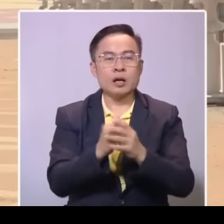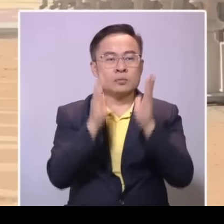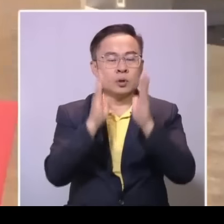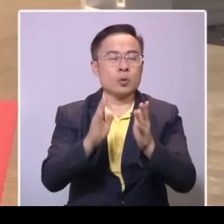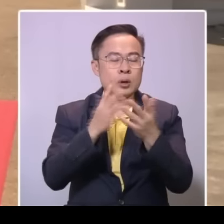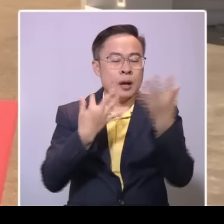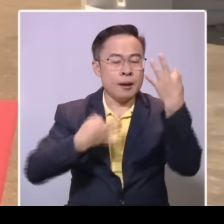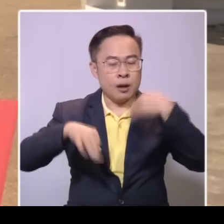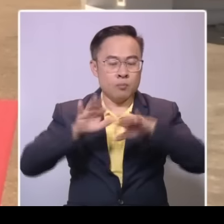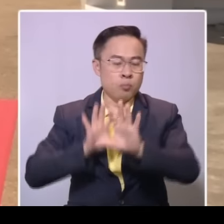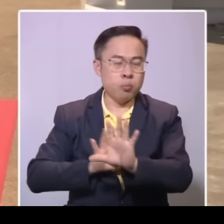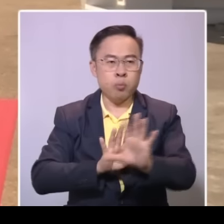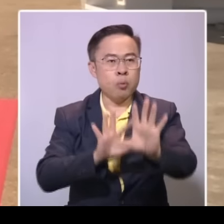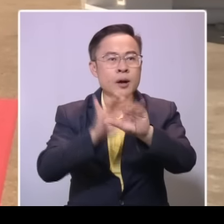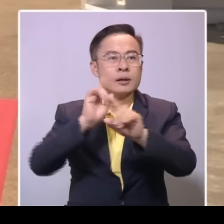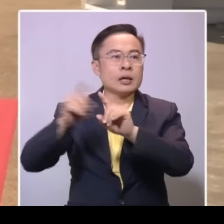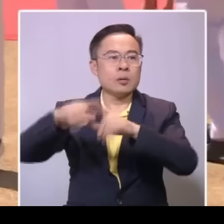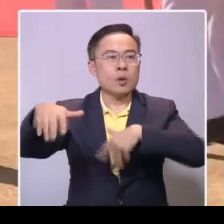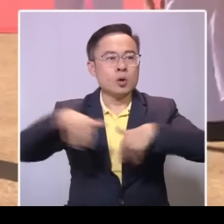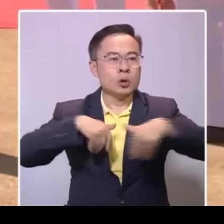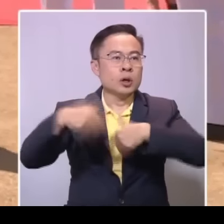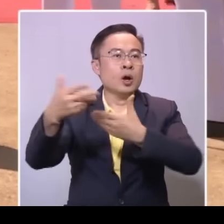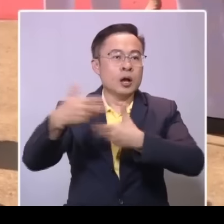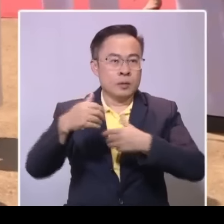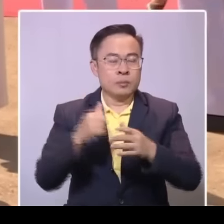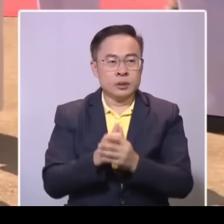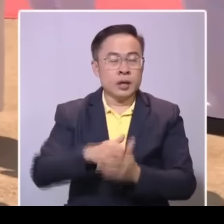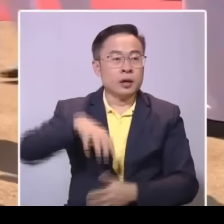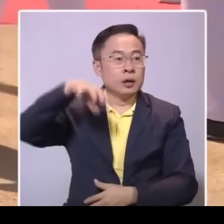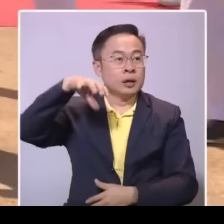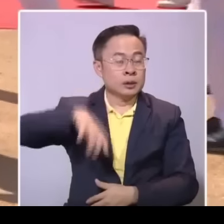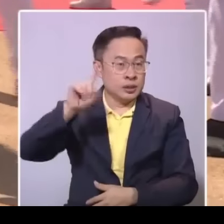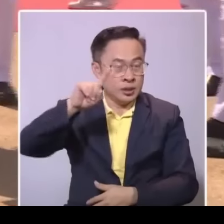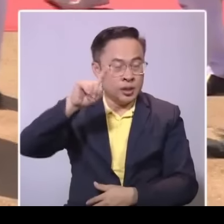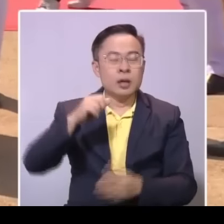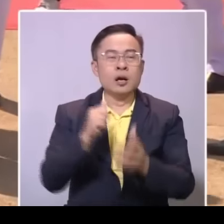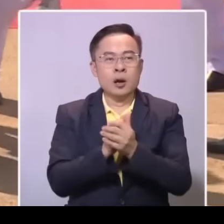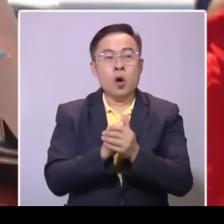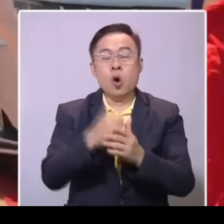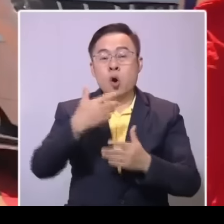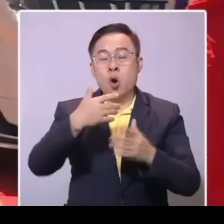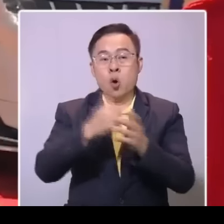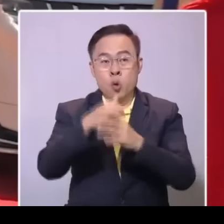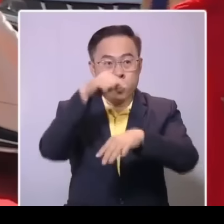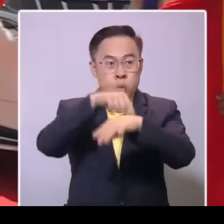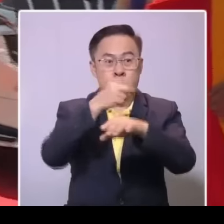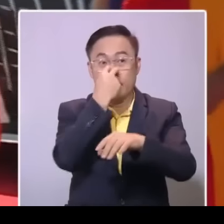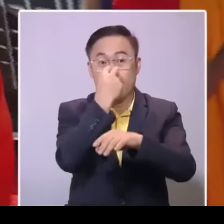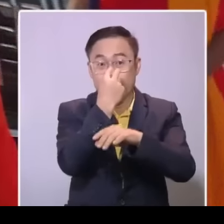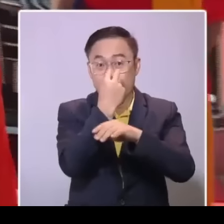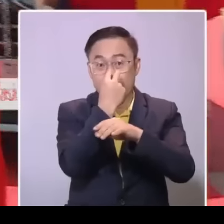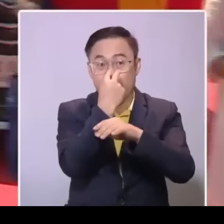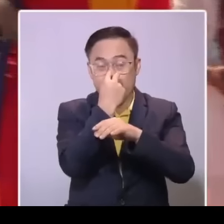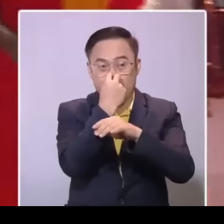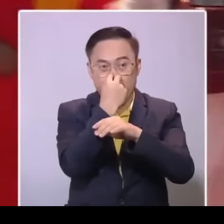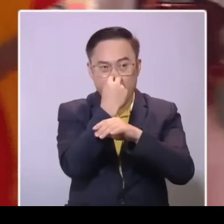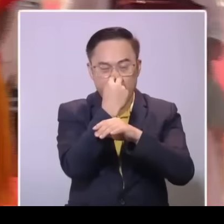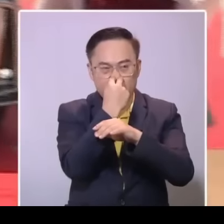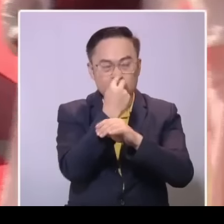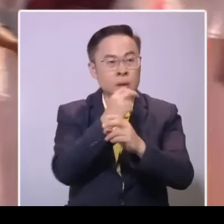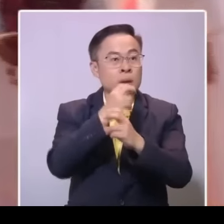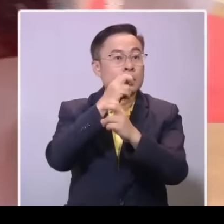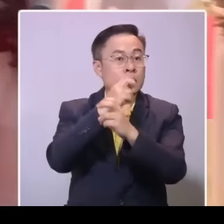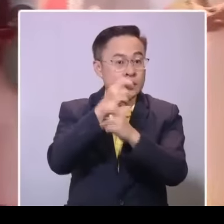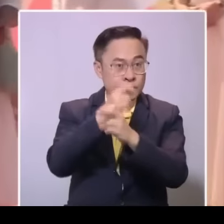อาสาศาสนิกสัมพันธ์และศาสนิกชนเคลื่อนขบวนจากบริเวณประตูช้างค้ำมายังหอคำหลวงอุทยานหลวงราชพฤกษ์อัญเชิญ